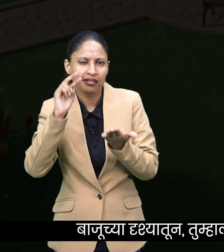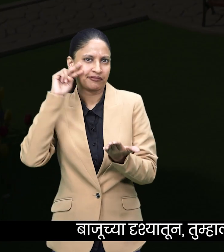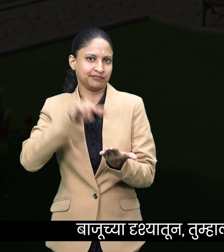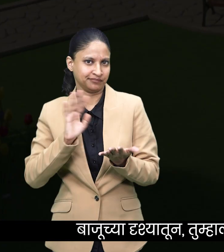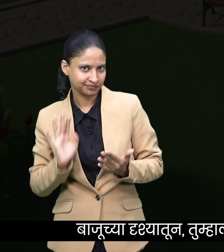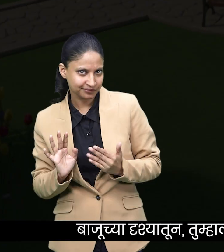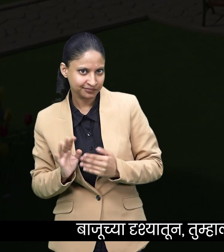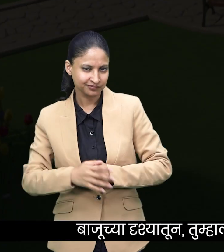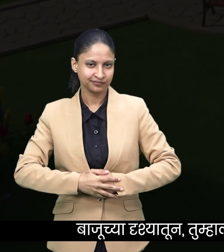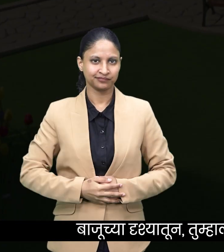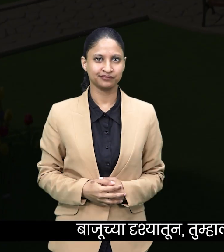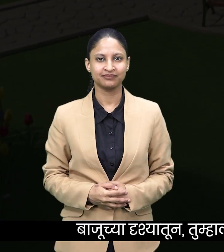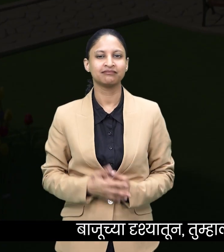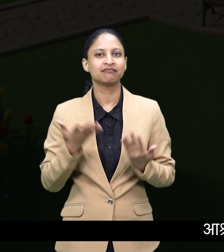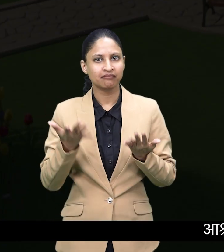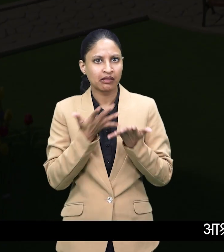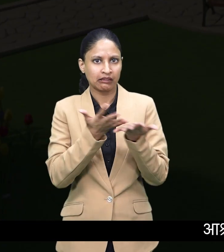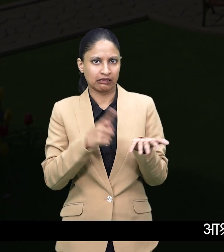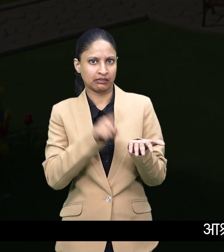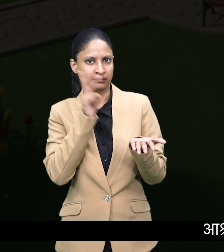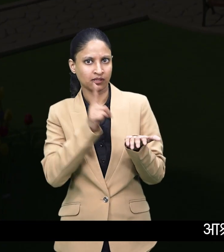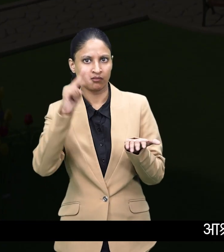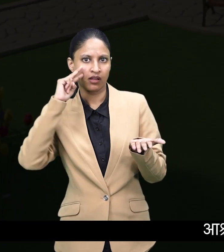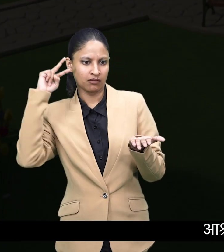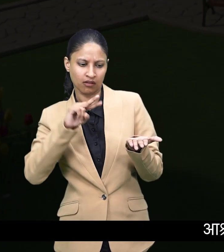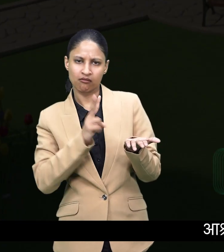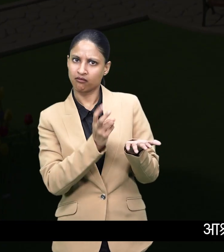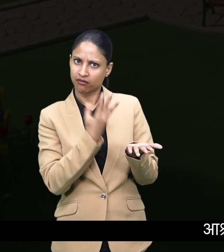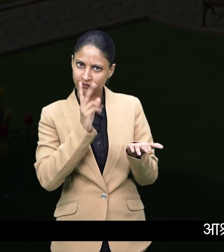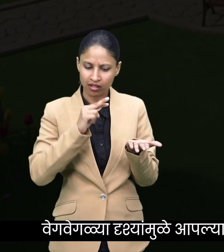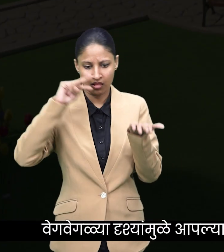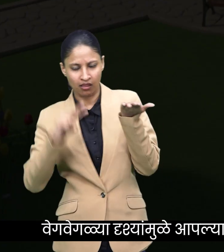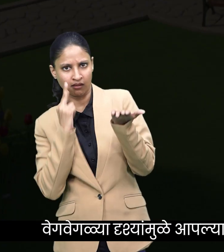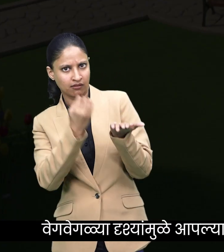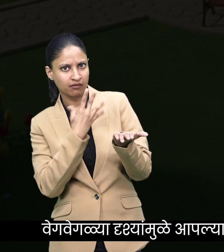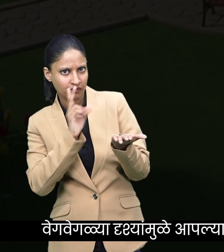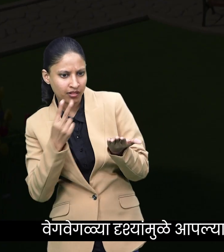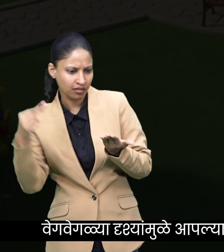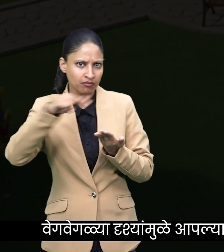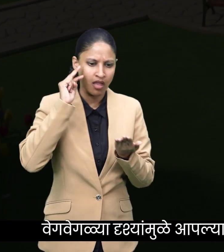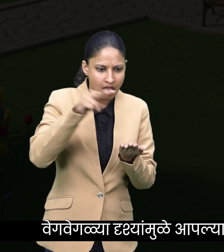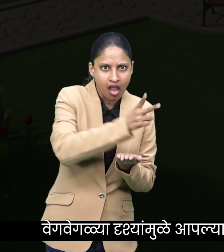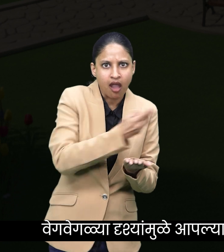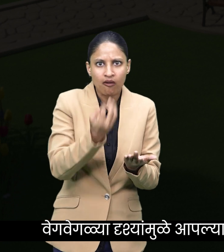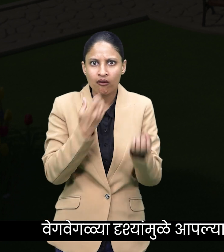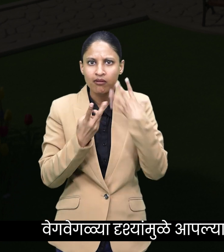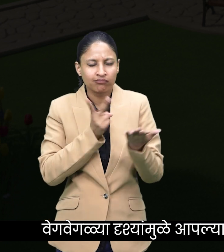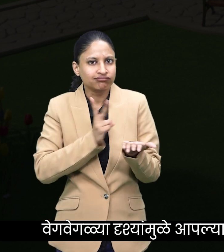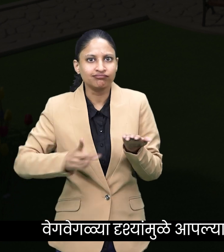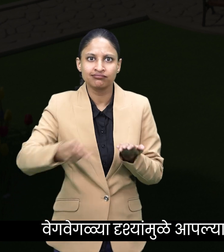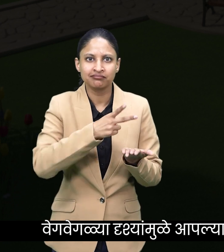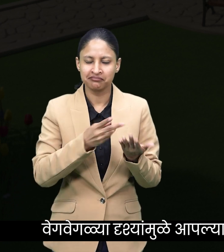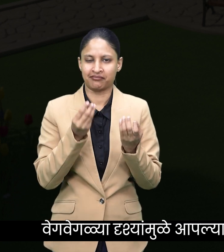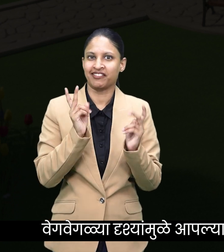शकेल. आश्चर्याची गोष्ट आहे ना? वेगवेगळ्या दृश्यांमुळे आपल्याला